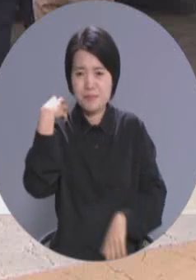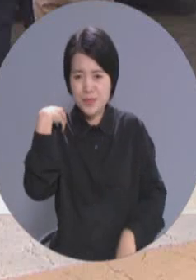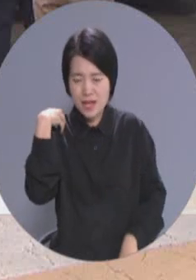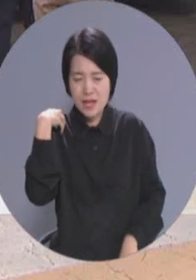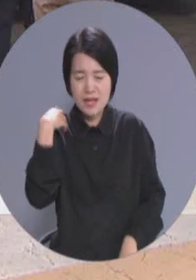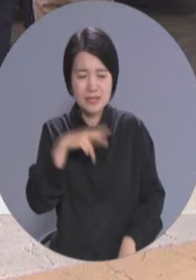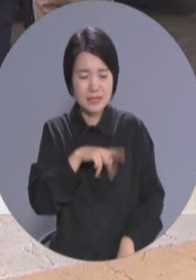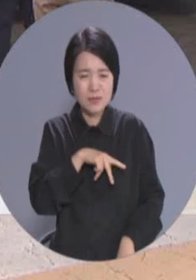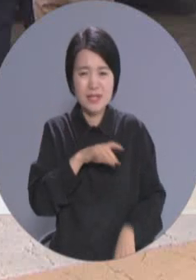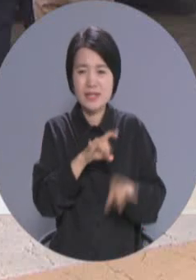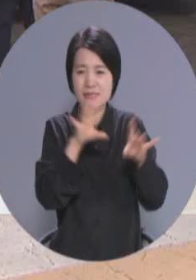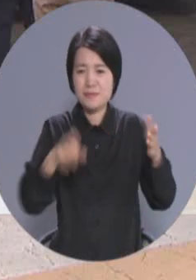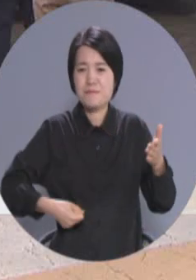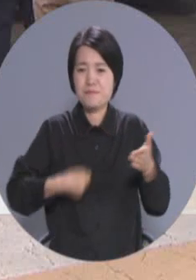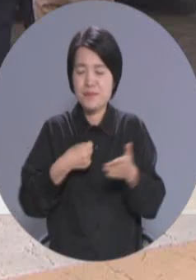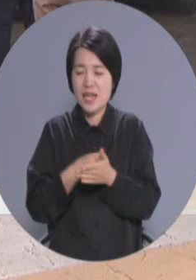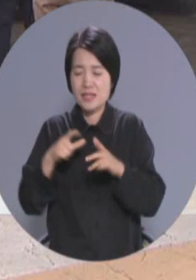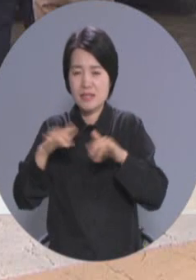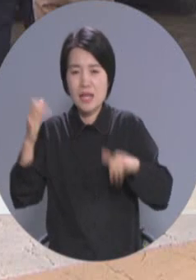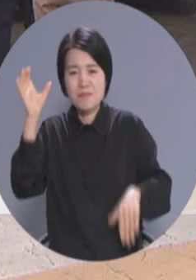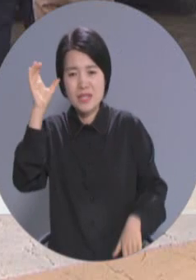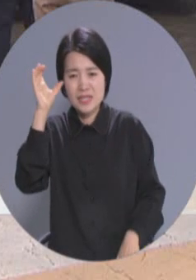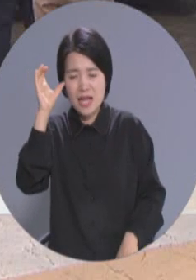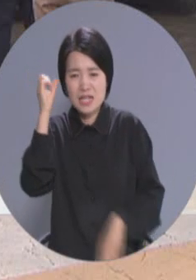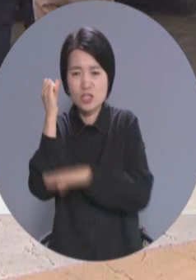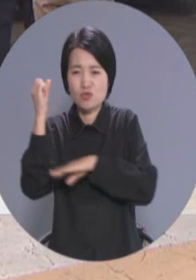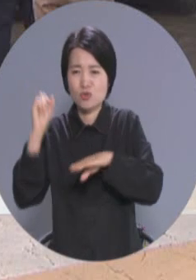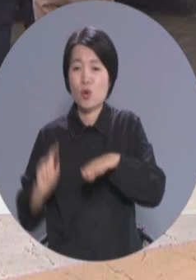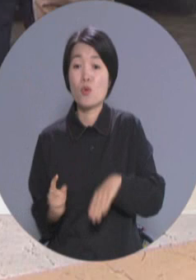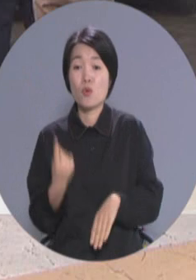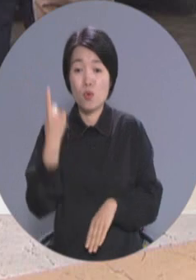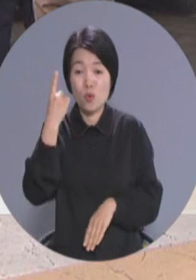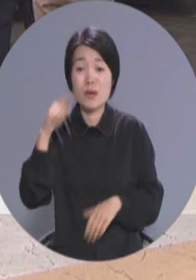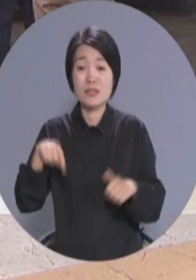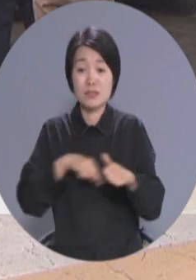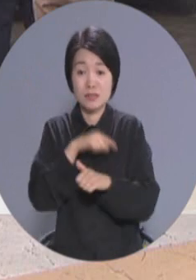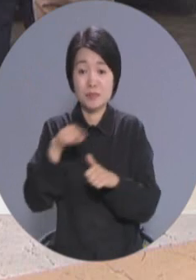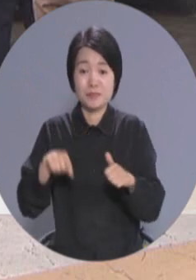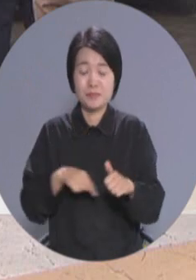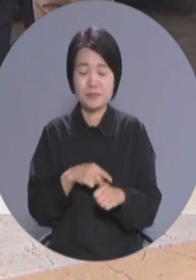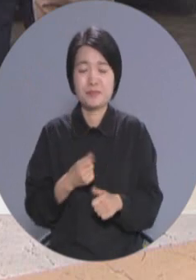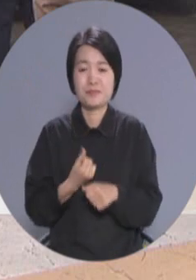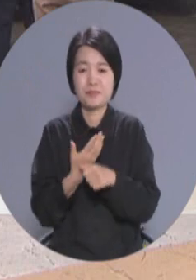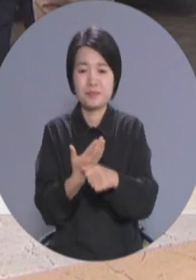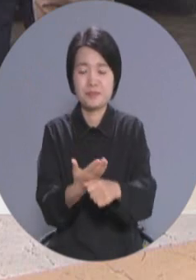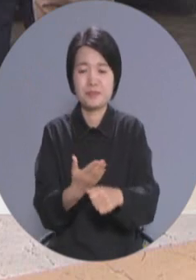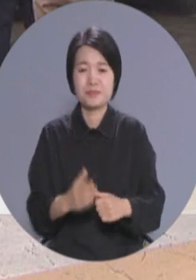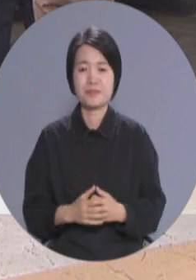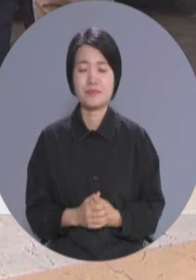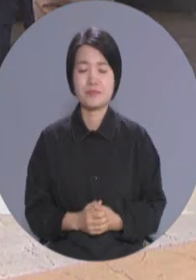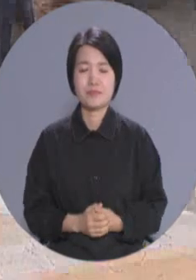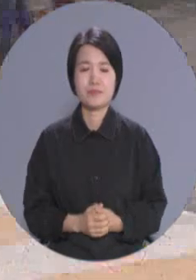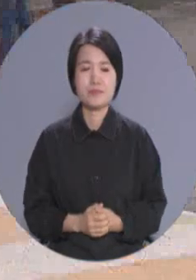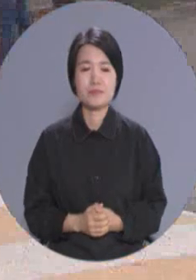의원들의 각오나 주민들의 기대치도 높은 상황입니다 최우식 기자가 보도합니다